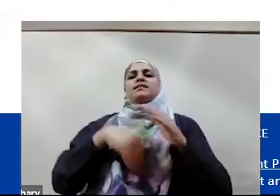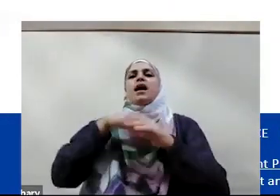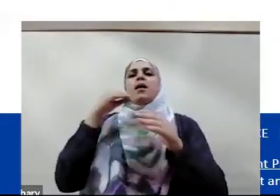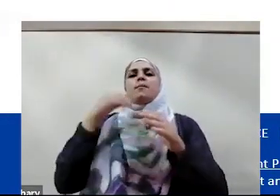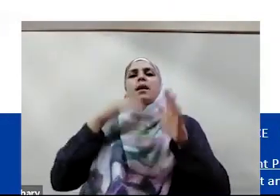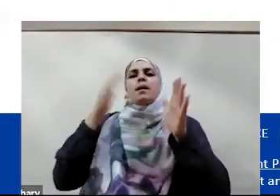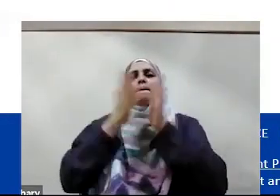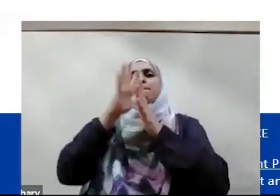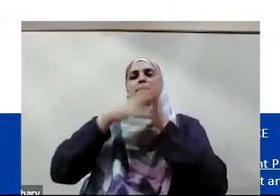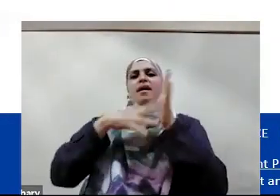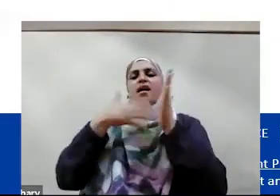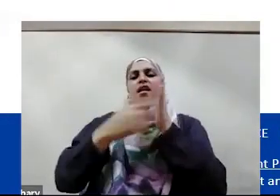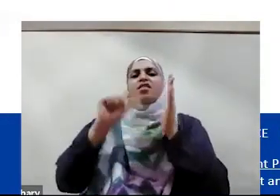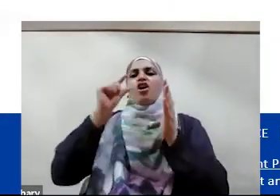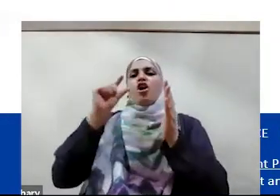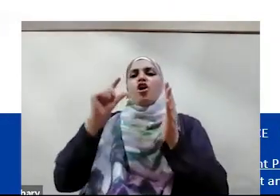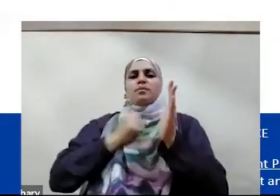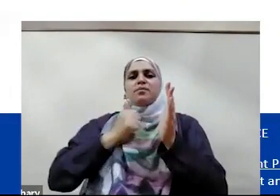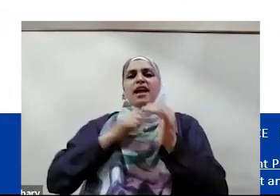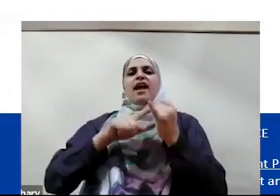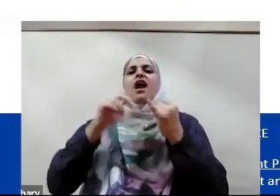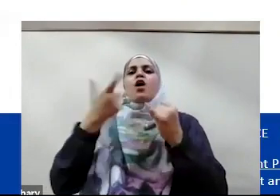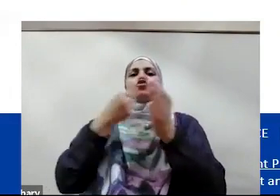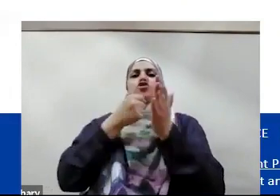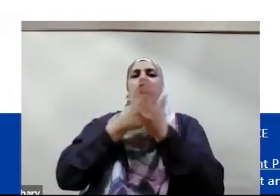البيان الدرجات بتاعي او الشهادات بتاعتي.